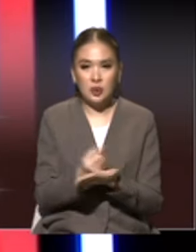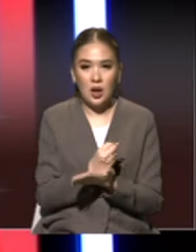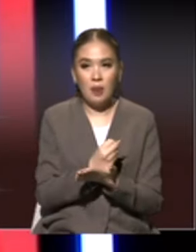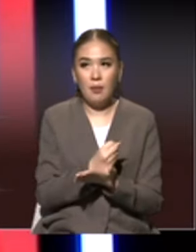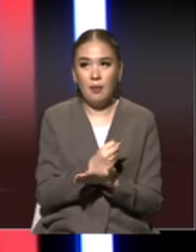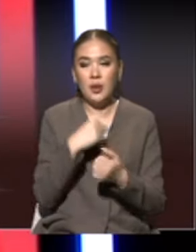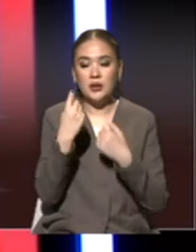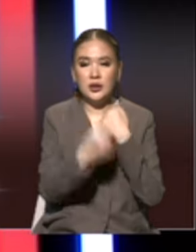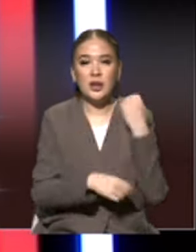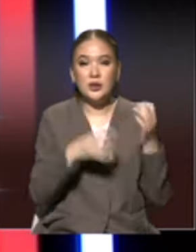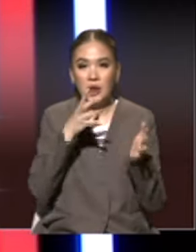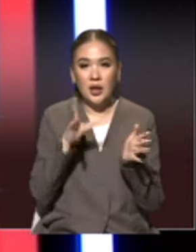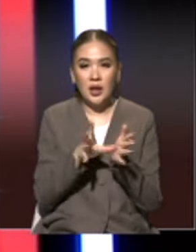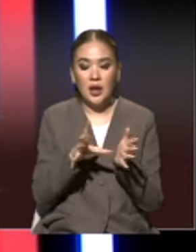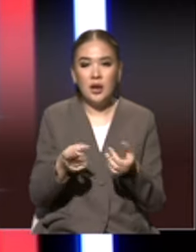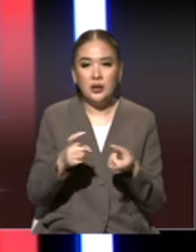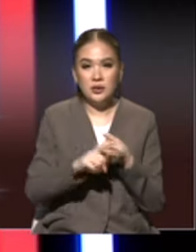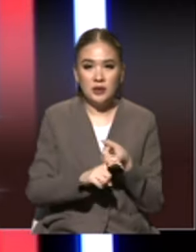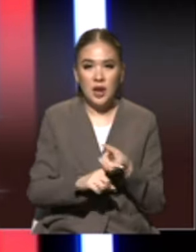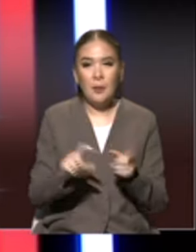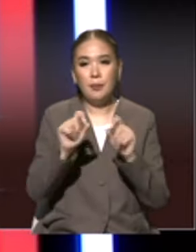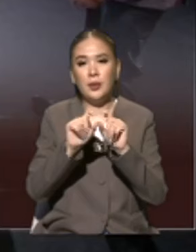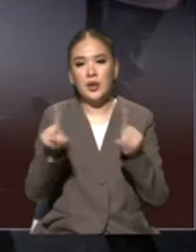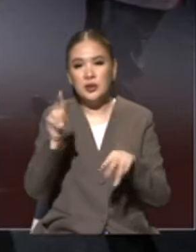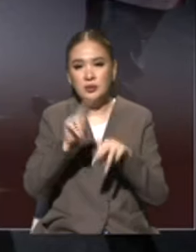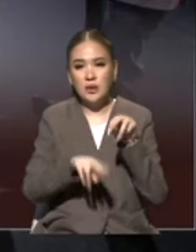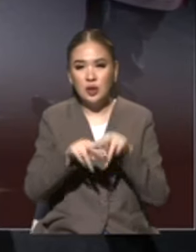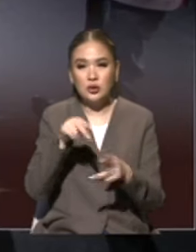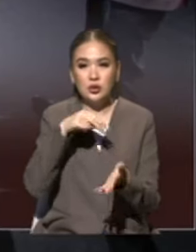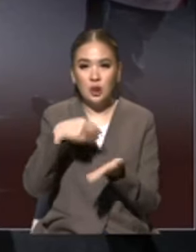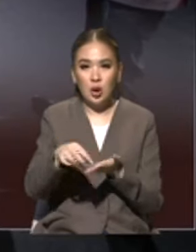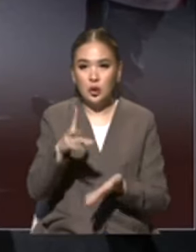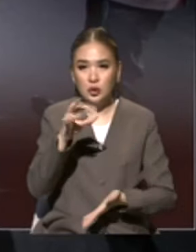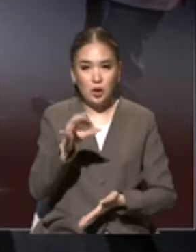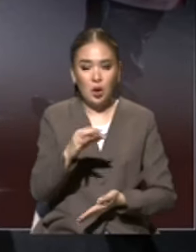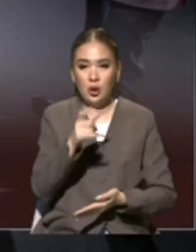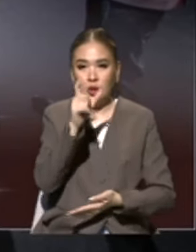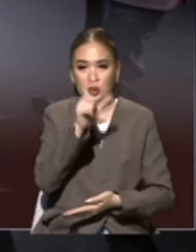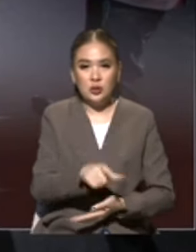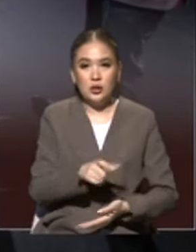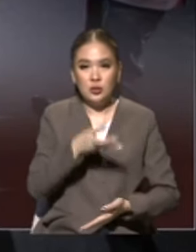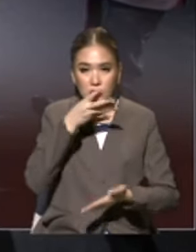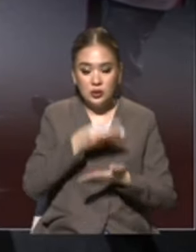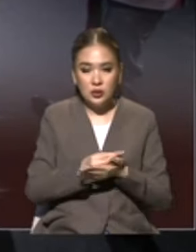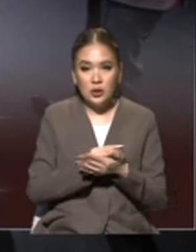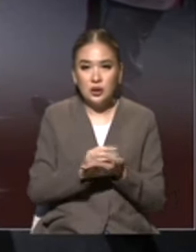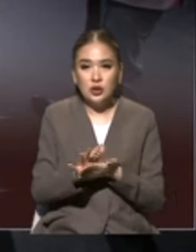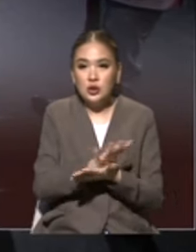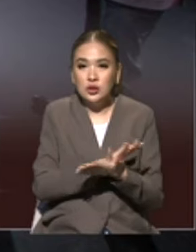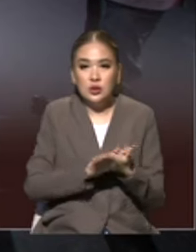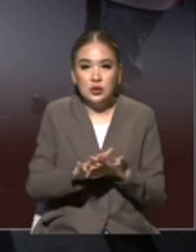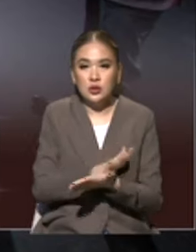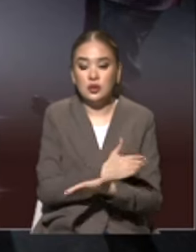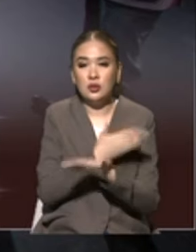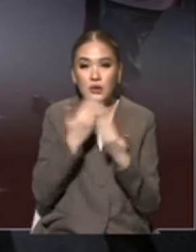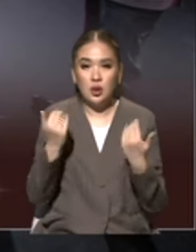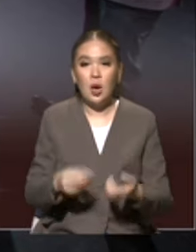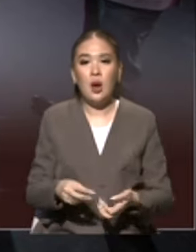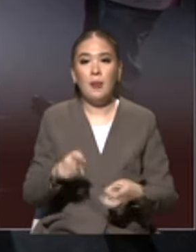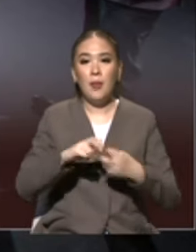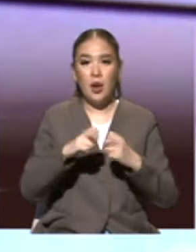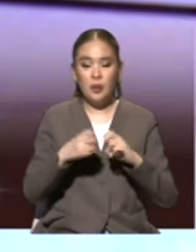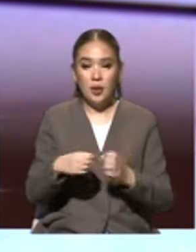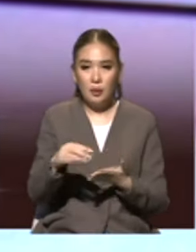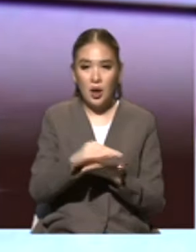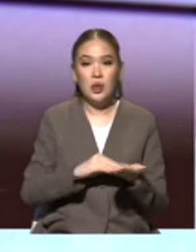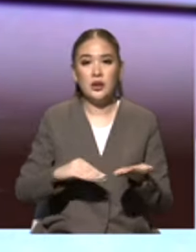базаға қатысты жауап берейікші. Мектеп салуды ұтып алады мысалға. Қолында не күрегі жоқ ананың? Енді осындай проблемалар қайта-қайта қайталана бергеннен кейін